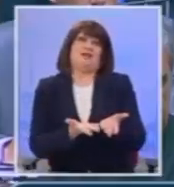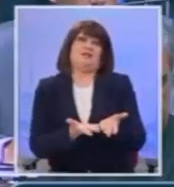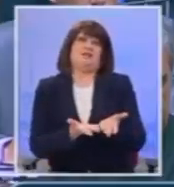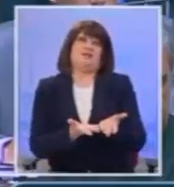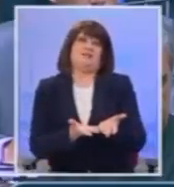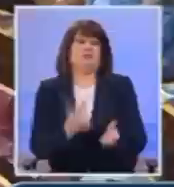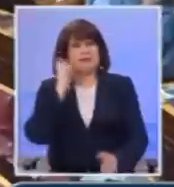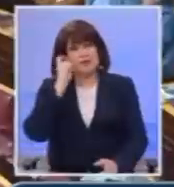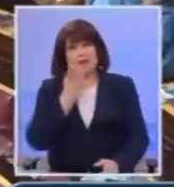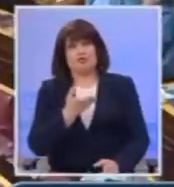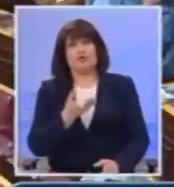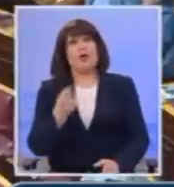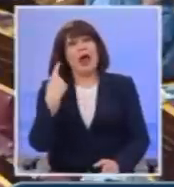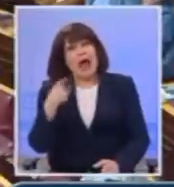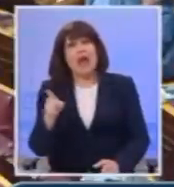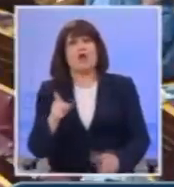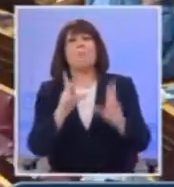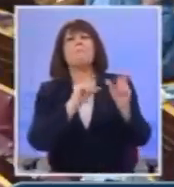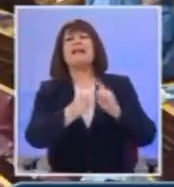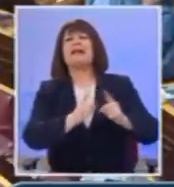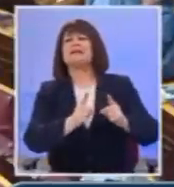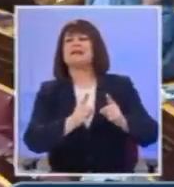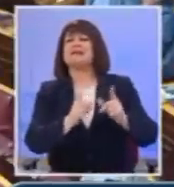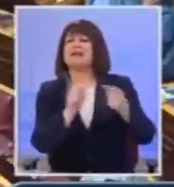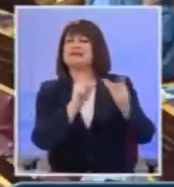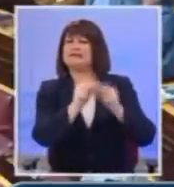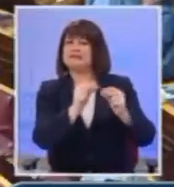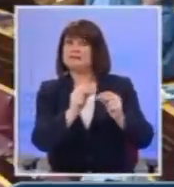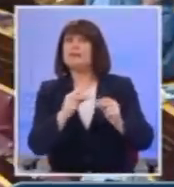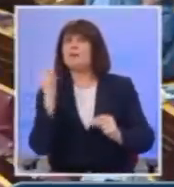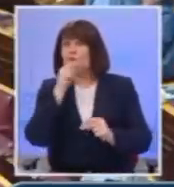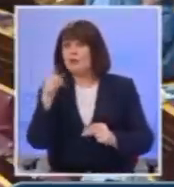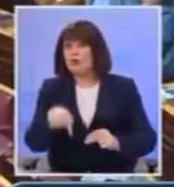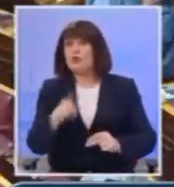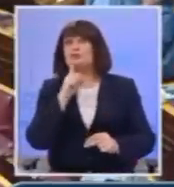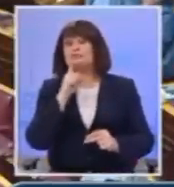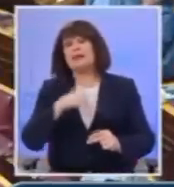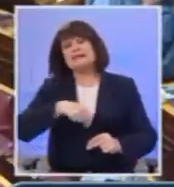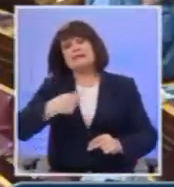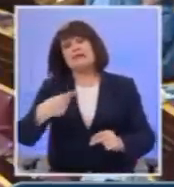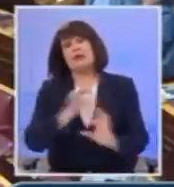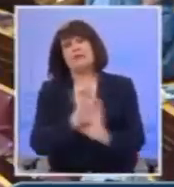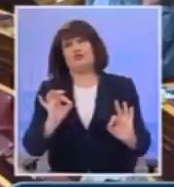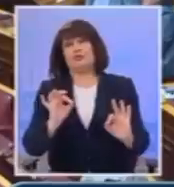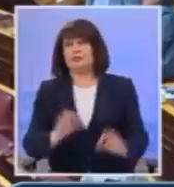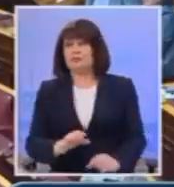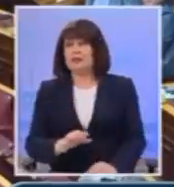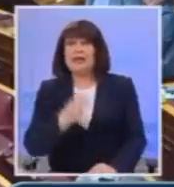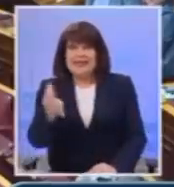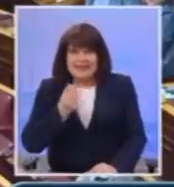να το λάβετε υπόψη σας. Λοιπόν, ήθελα να πάω σε ένα πολύ μεγάλο ζήτημα. Θέλετε να πείτε κάτι